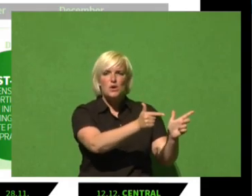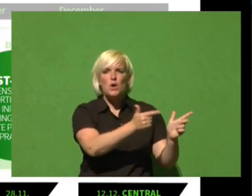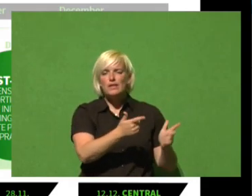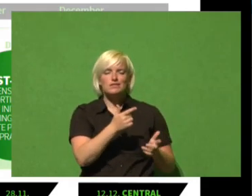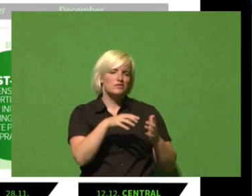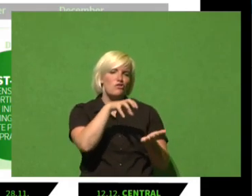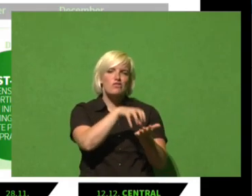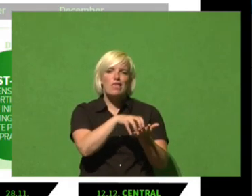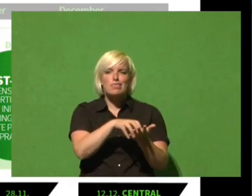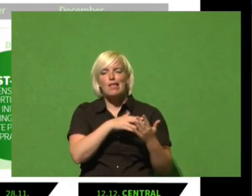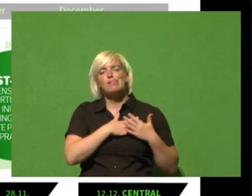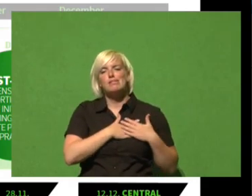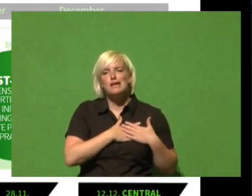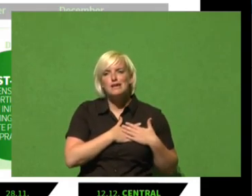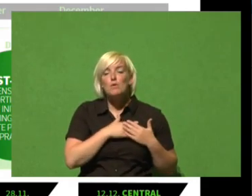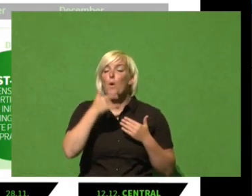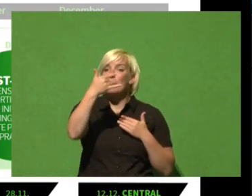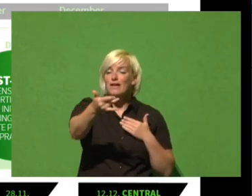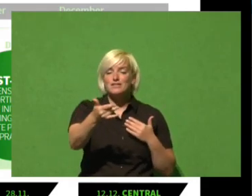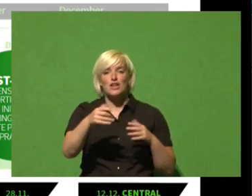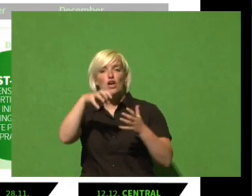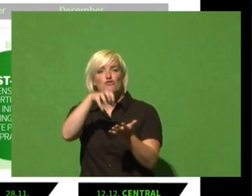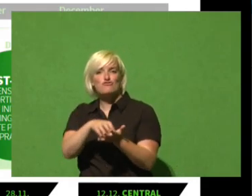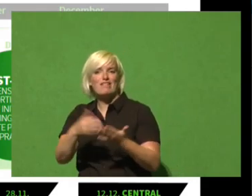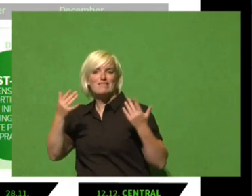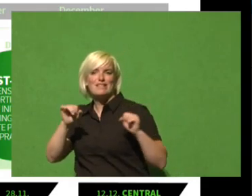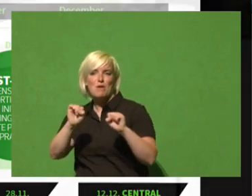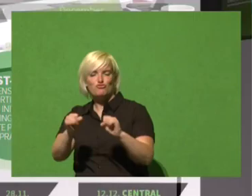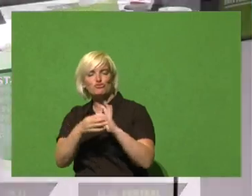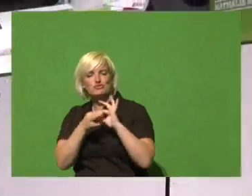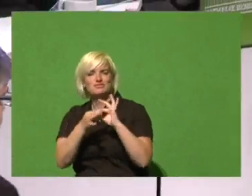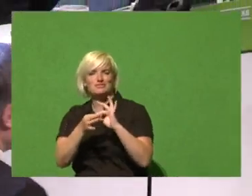Liebe muss danach die Stadt des Klimaschutzes sein. Vielen Dank.